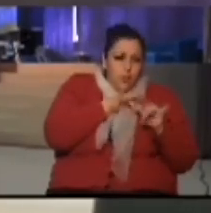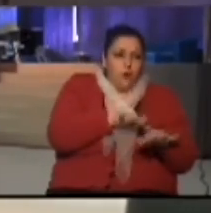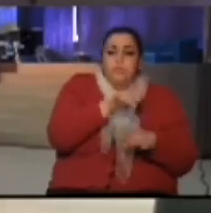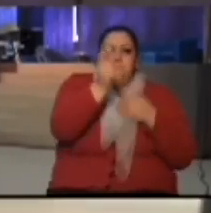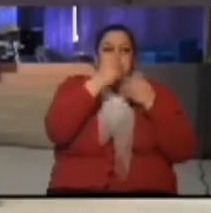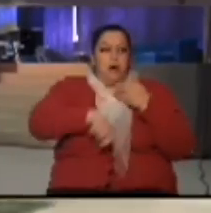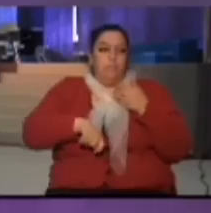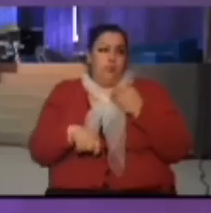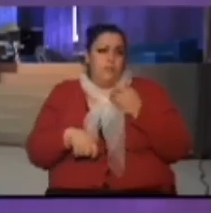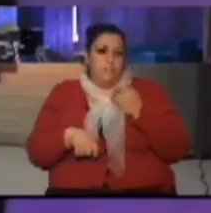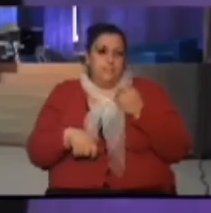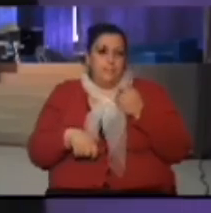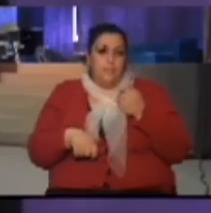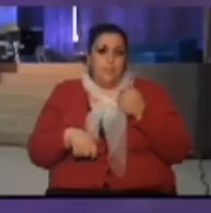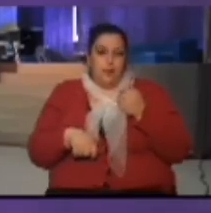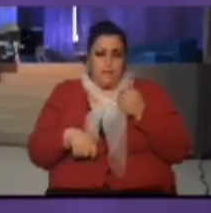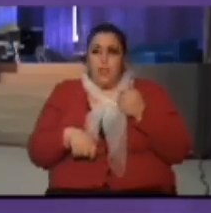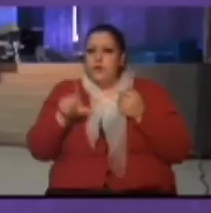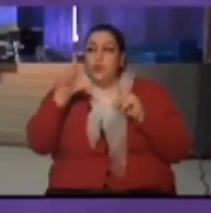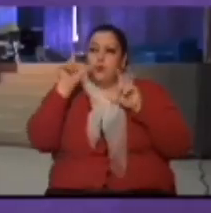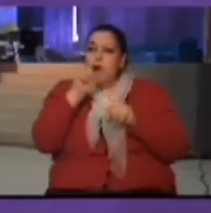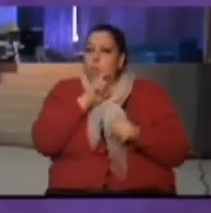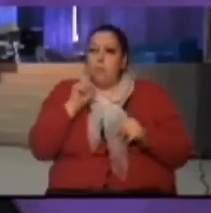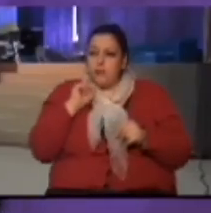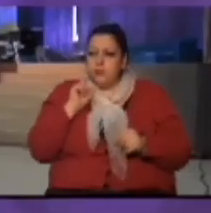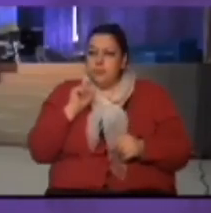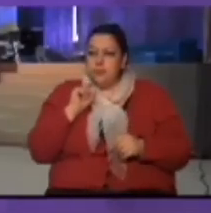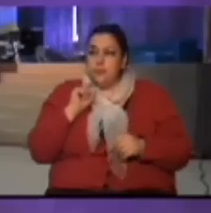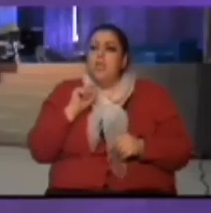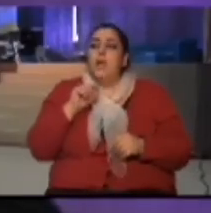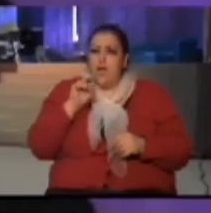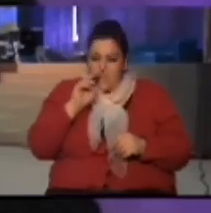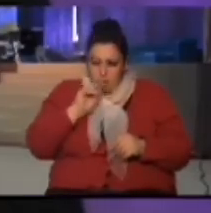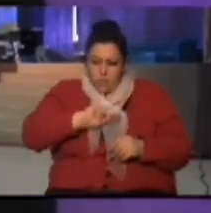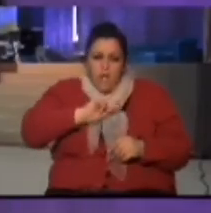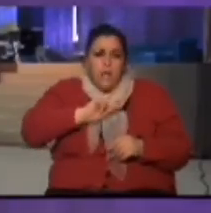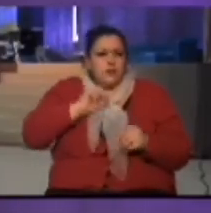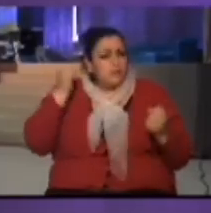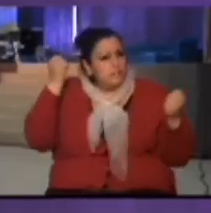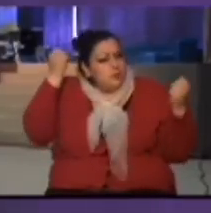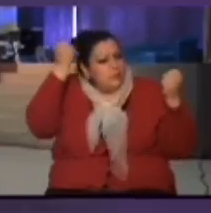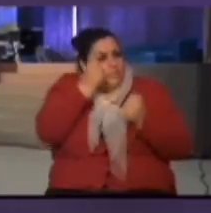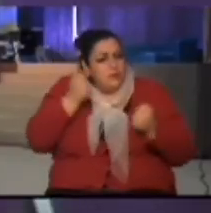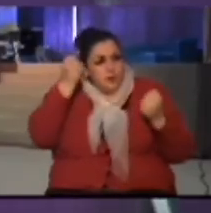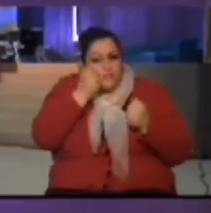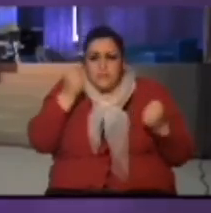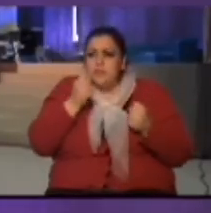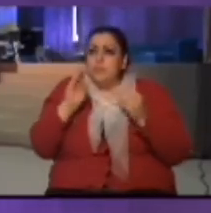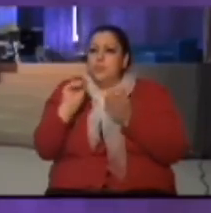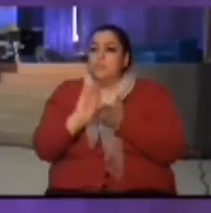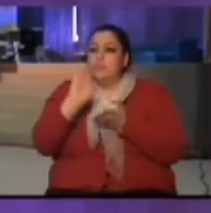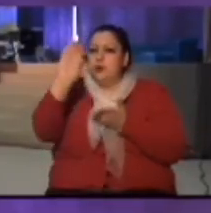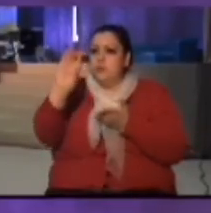Դու գնում ես խոպան, քեզ գումար են տալիս, դու աշխատում ես, հետո գալիս է ընդհանուր գումարը